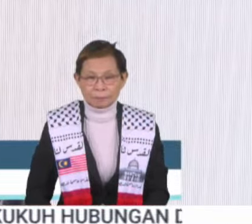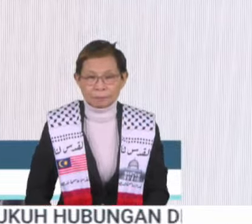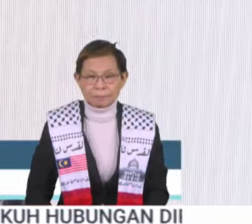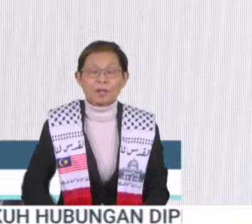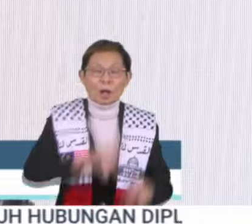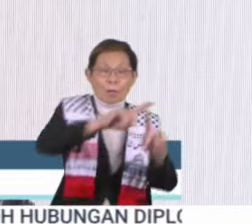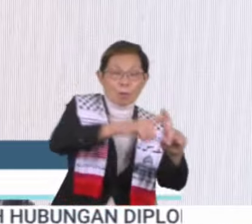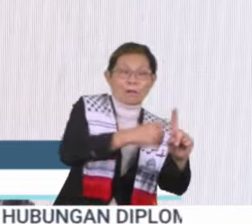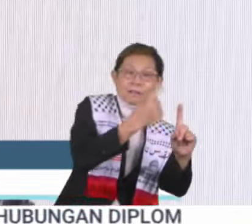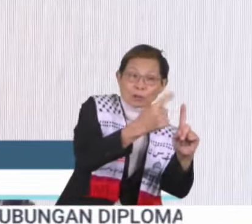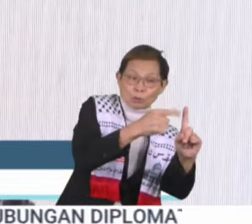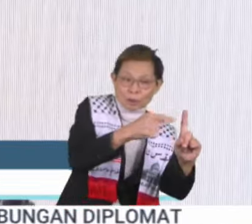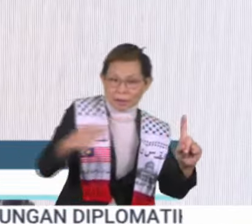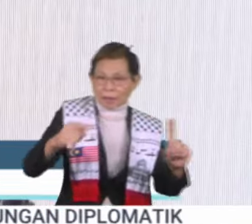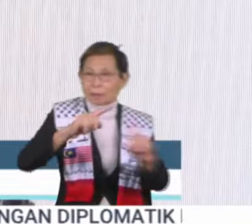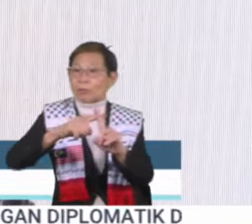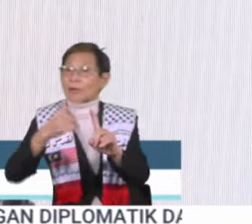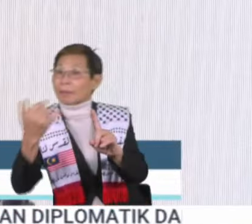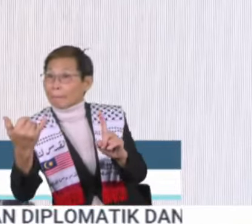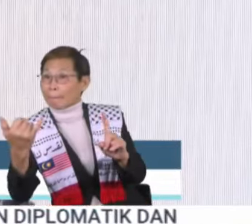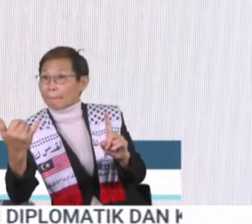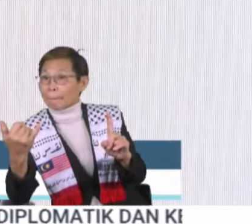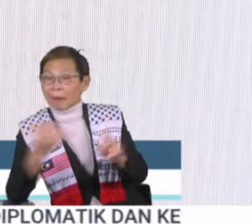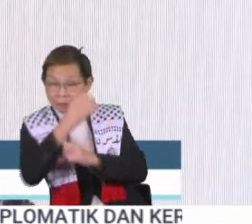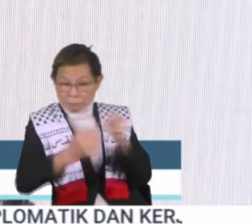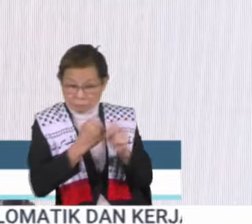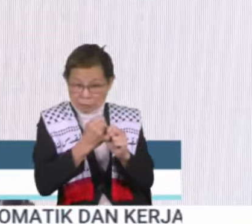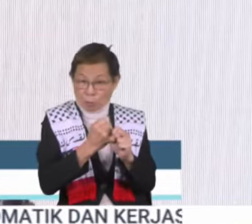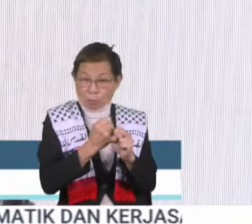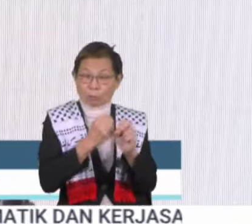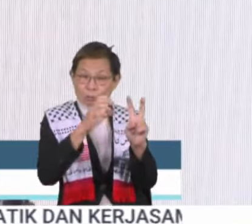Januari hingga Jun tahun ini,